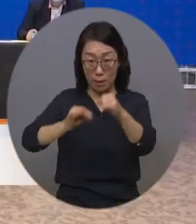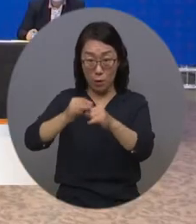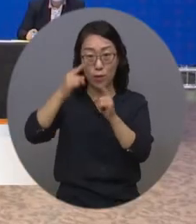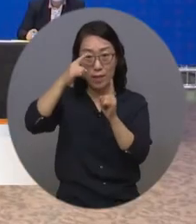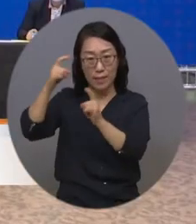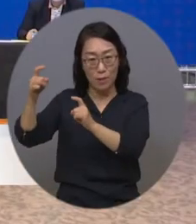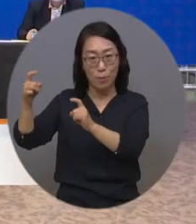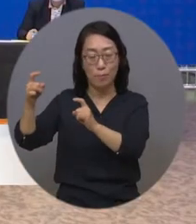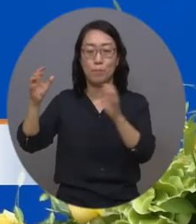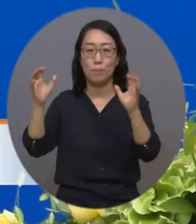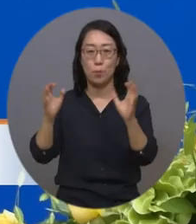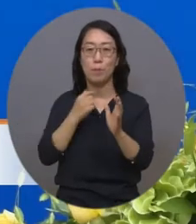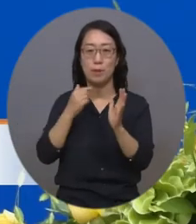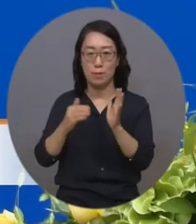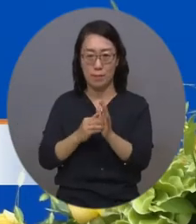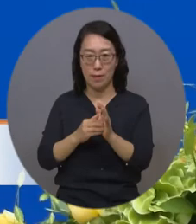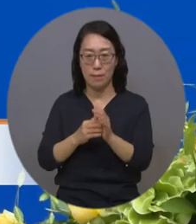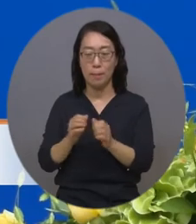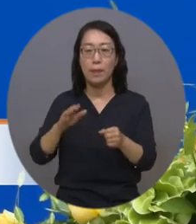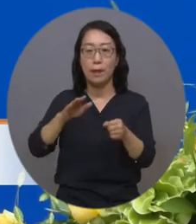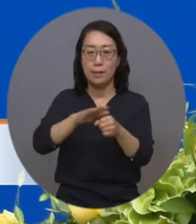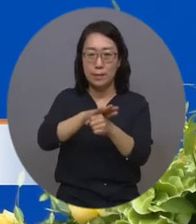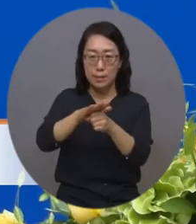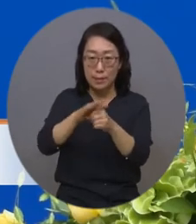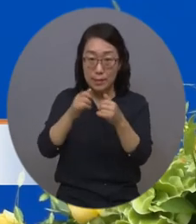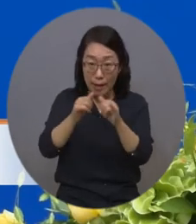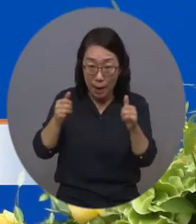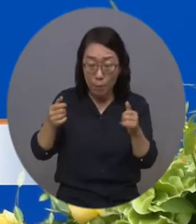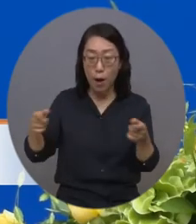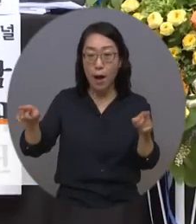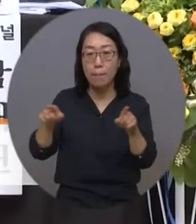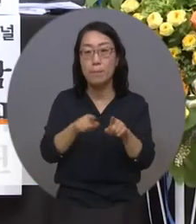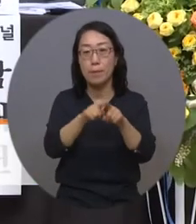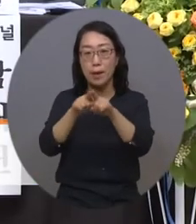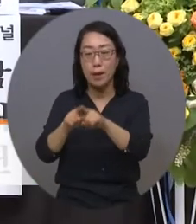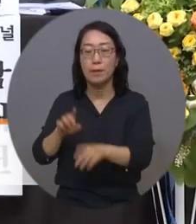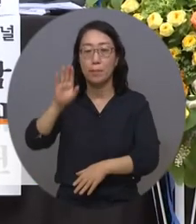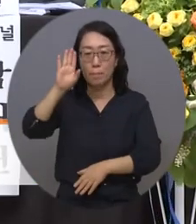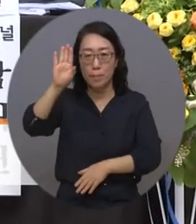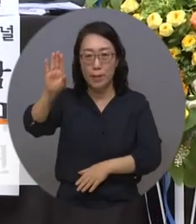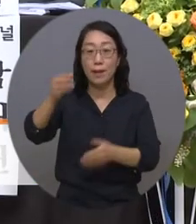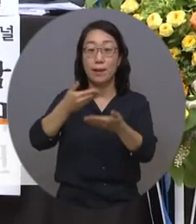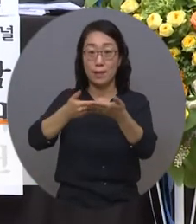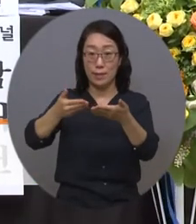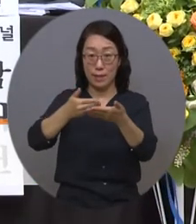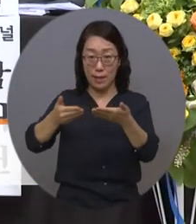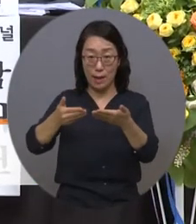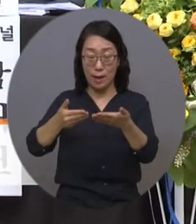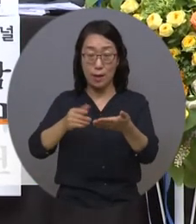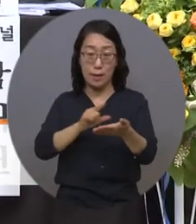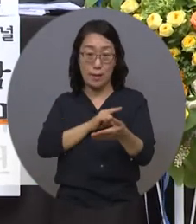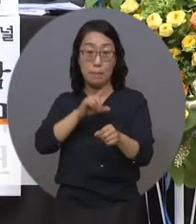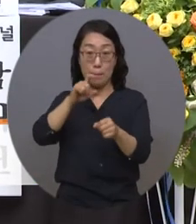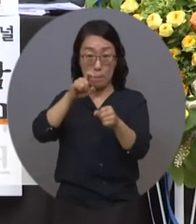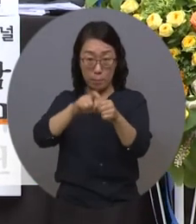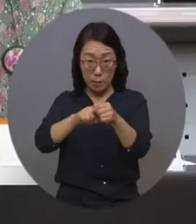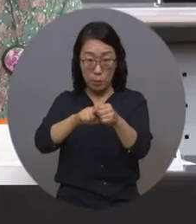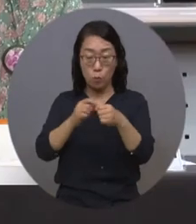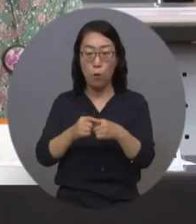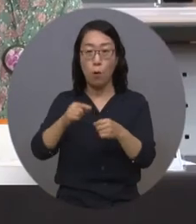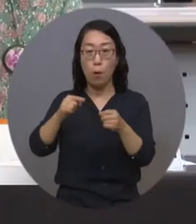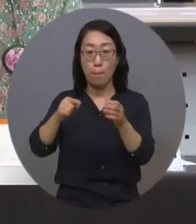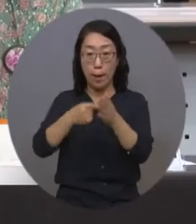여수시는 지난달 25일 사람과 공존하는 여수항의 미래를 그리다를 주제로 여수 개항 100주년